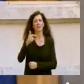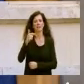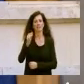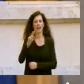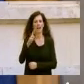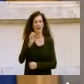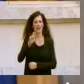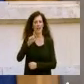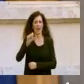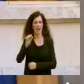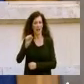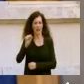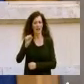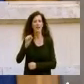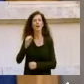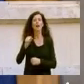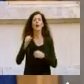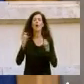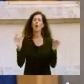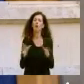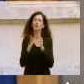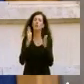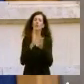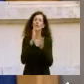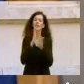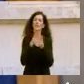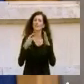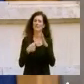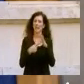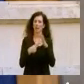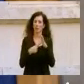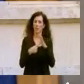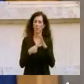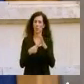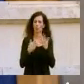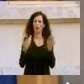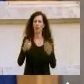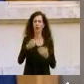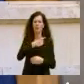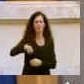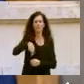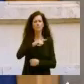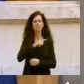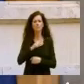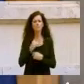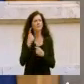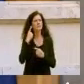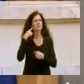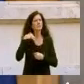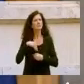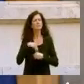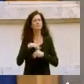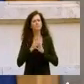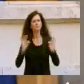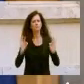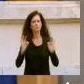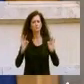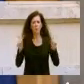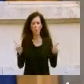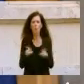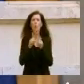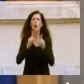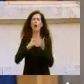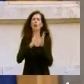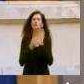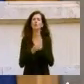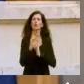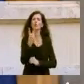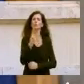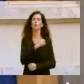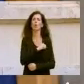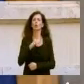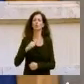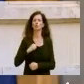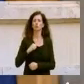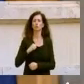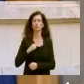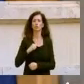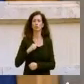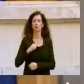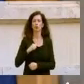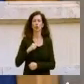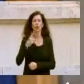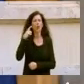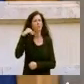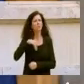repubblica abbiamo il dovere di agire con lo spirito del 2 giugno dobbiamo agire il segno della condivisione